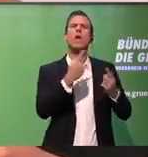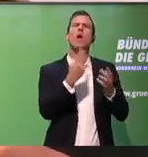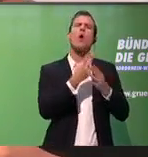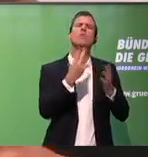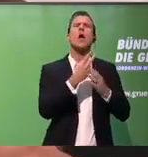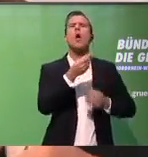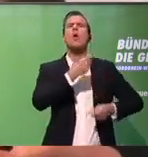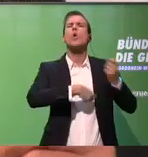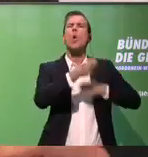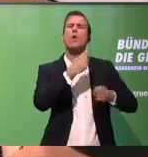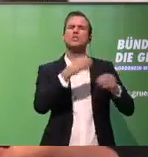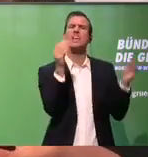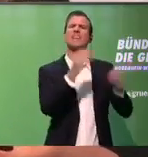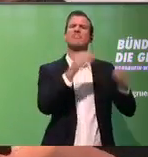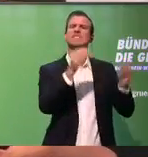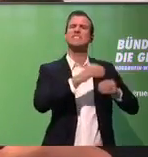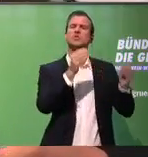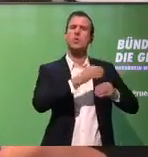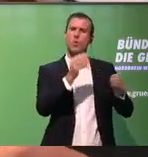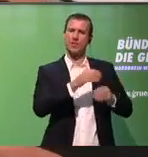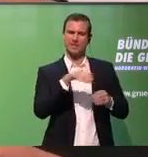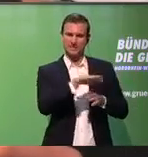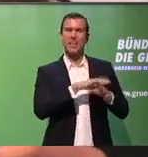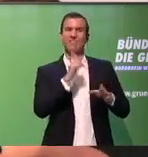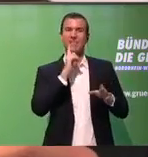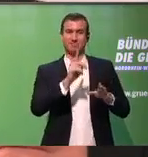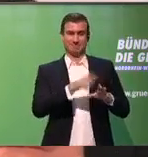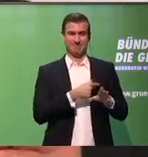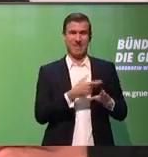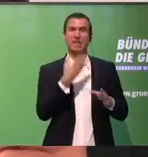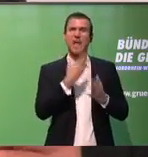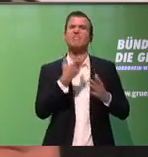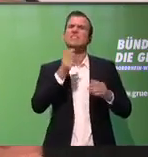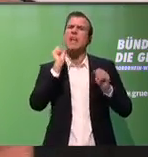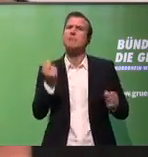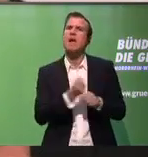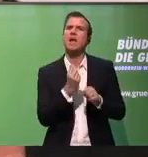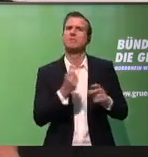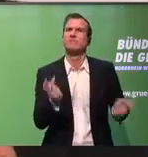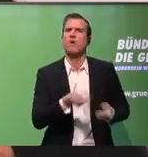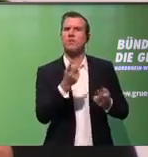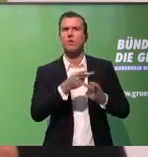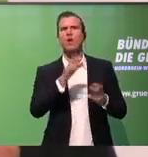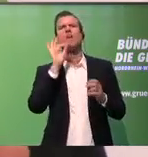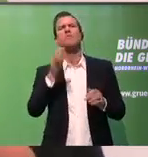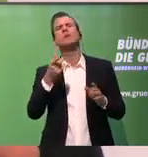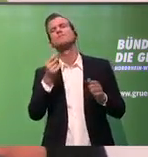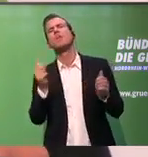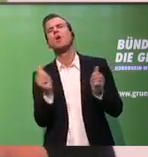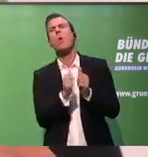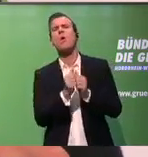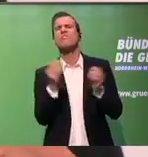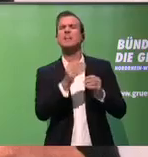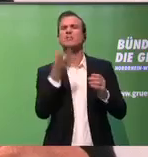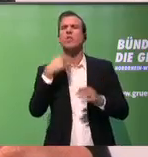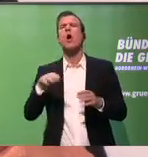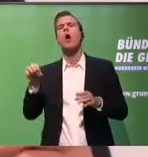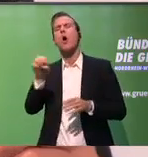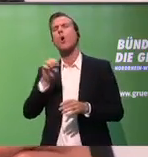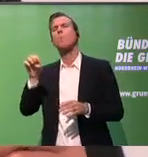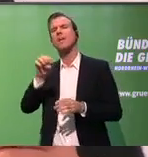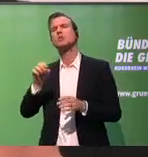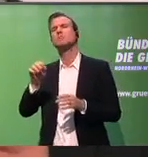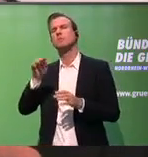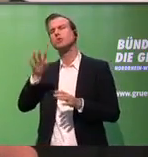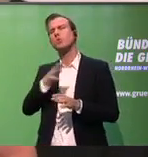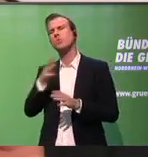Investitionen herausnimmt oder auch andere Dinge, die beispielsweise genutzt werden können, um eine Kofinanzierung aus den europäischen Strukturfördermitteln